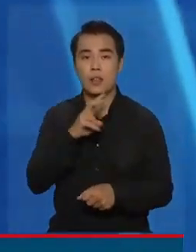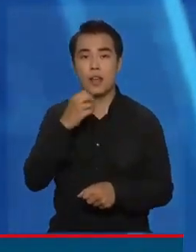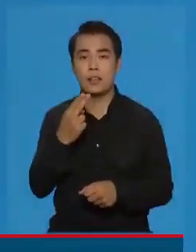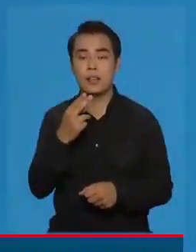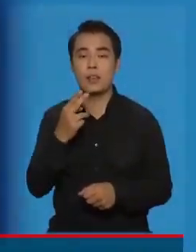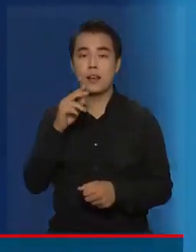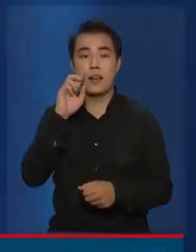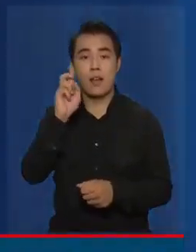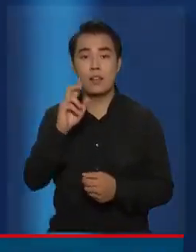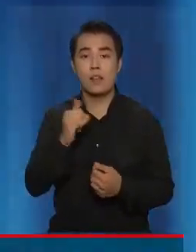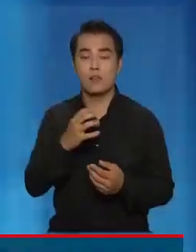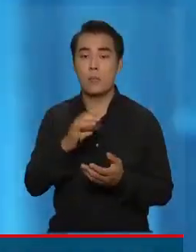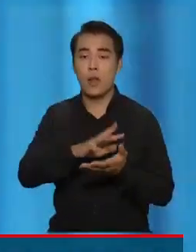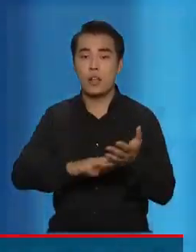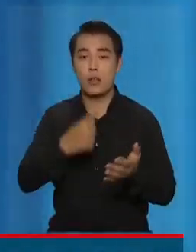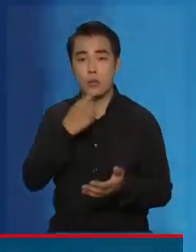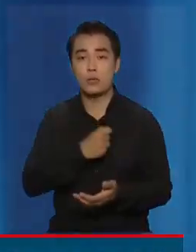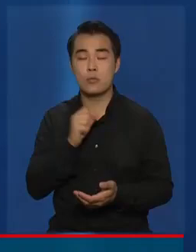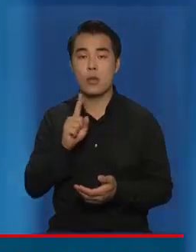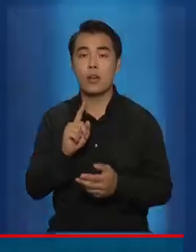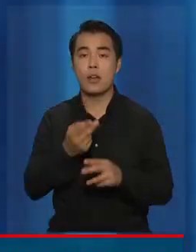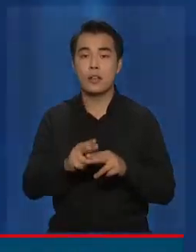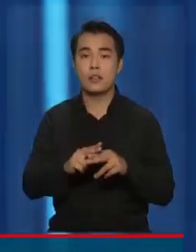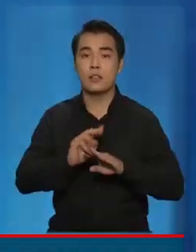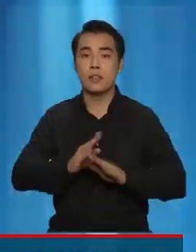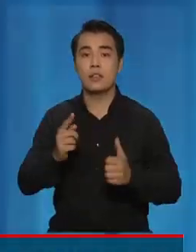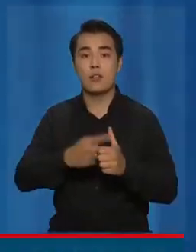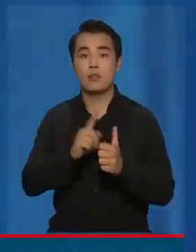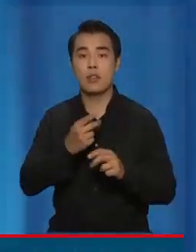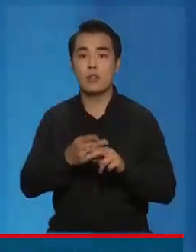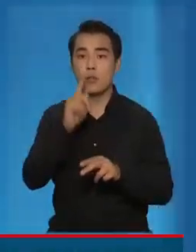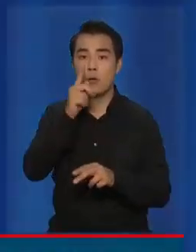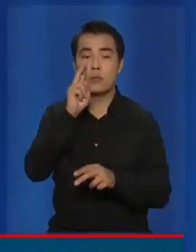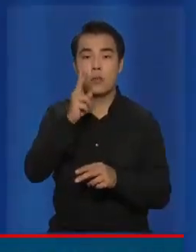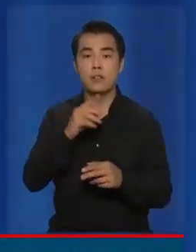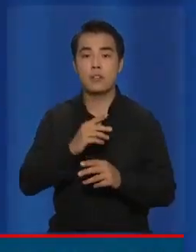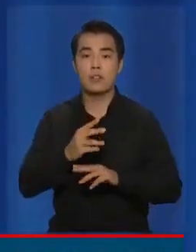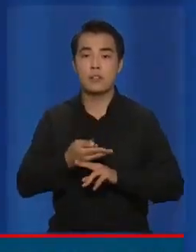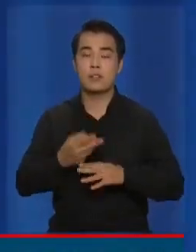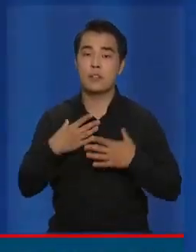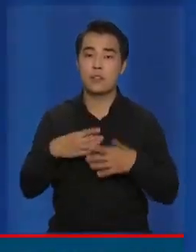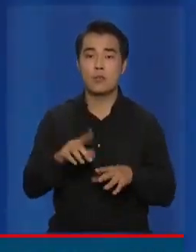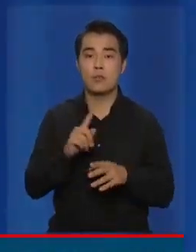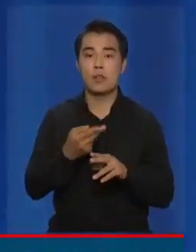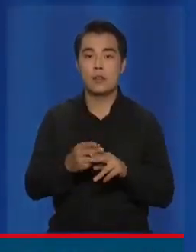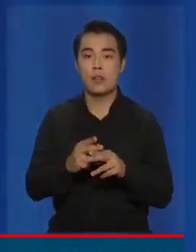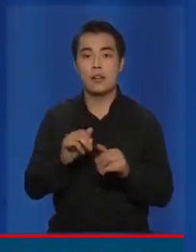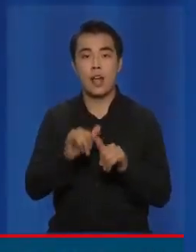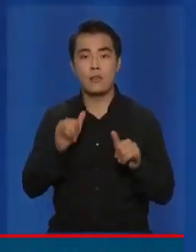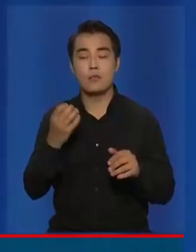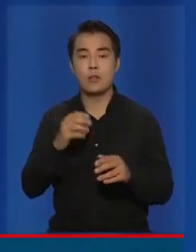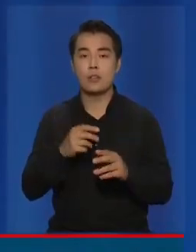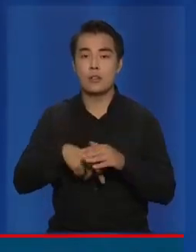гвардия, да, продолжает служить. Но это не значит, что через год, через два, через три он не захочет, опять же, развиваться